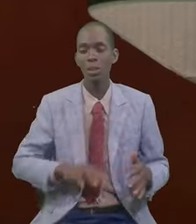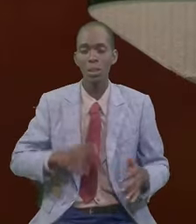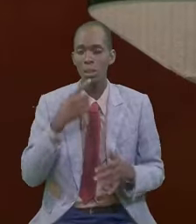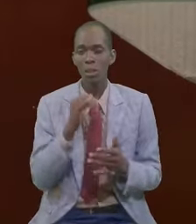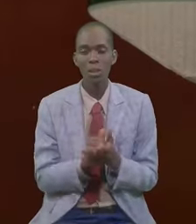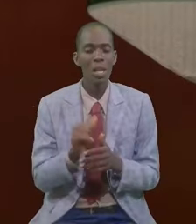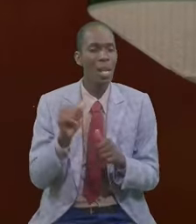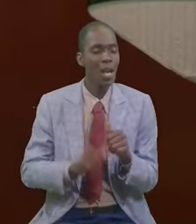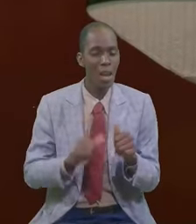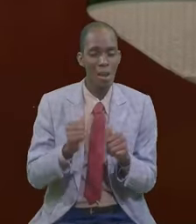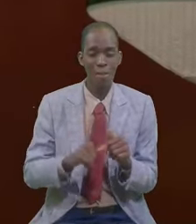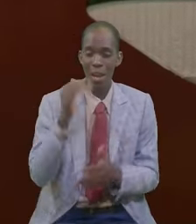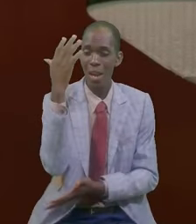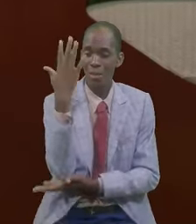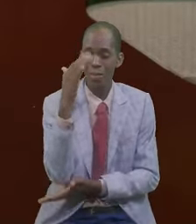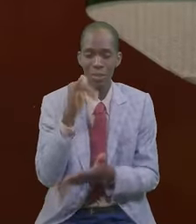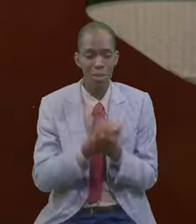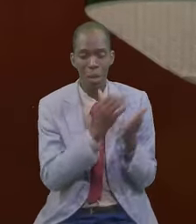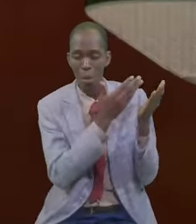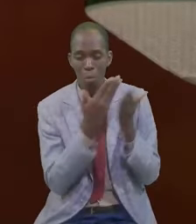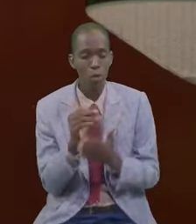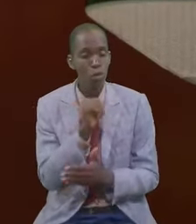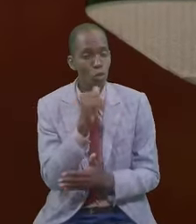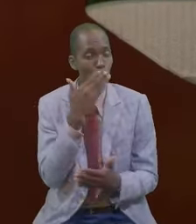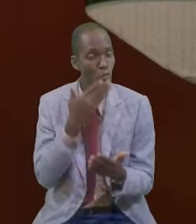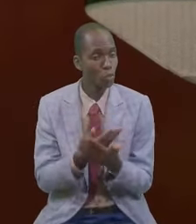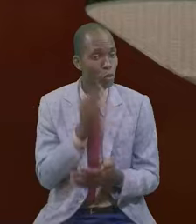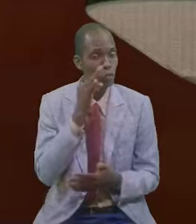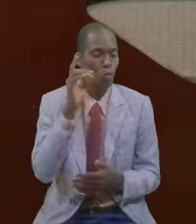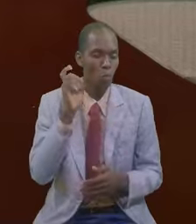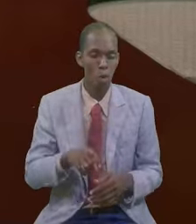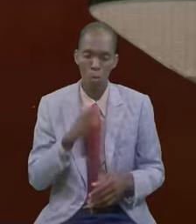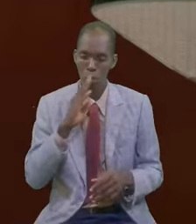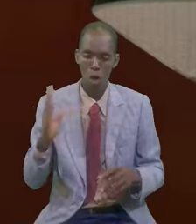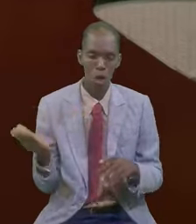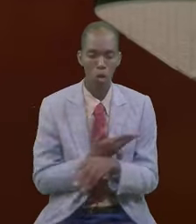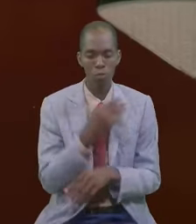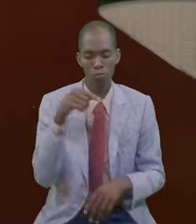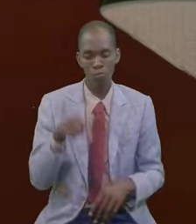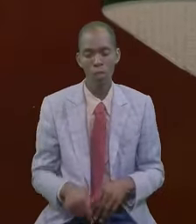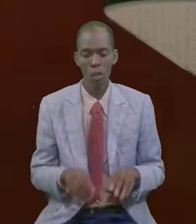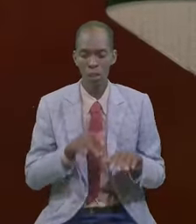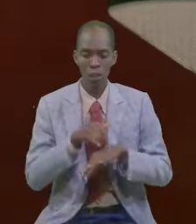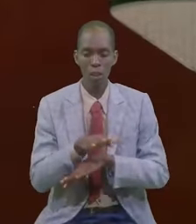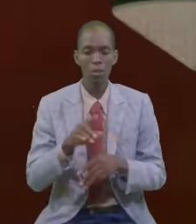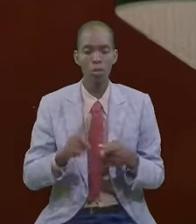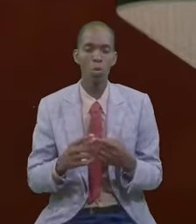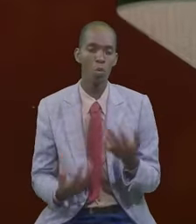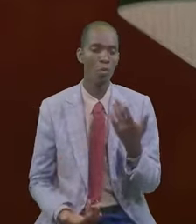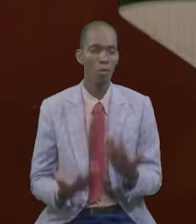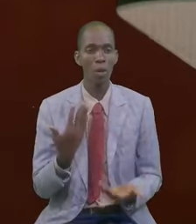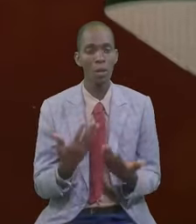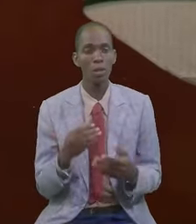pas de bons fruits est coupé et jeté au feu. verset 20 dit, c'est